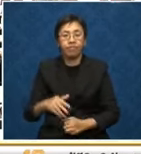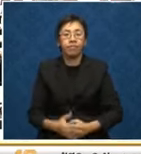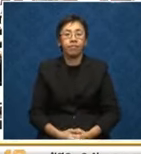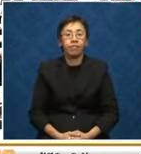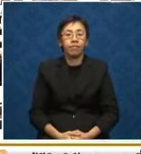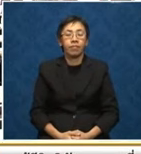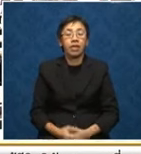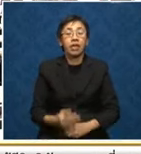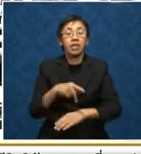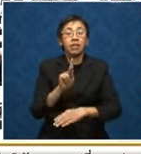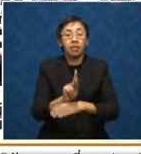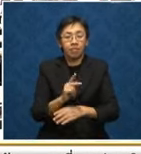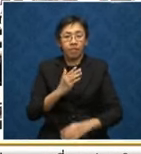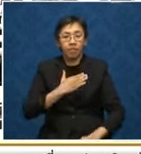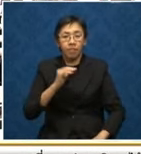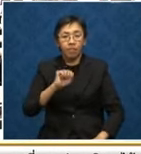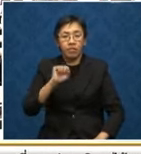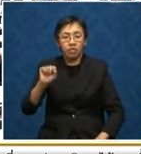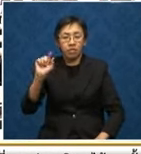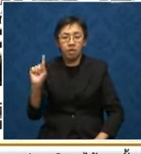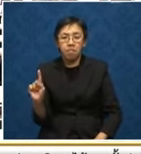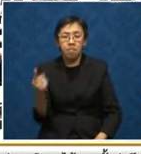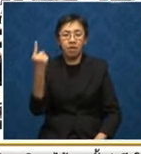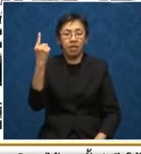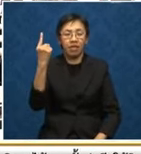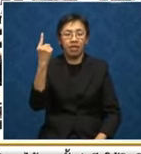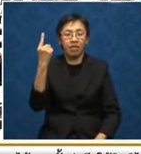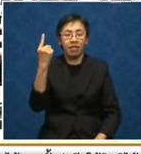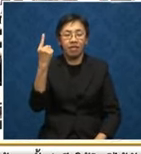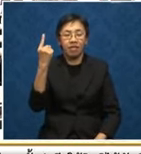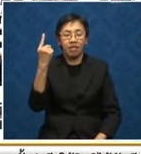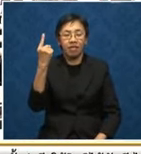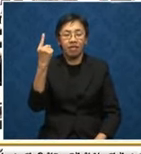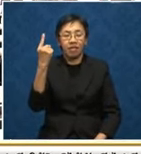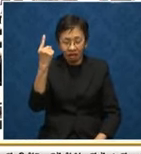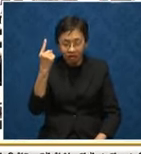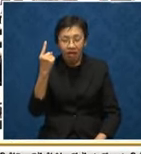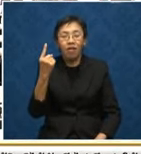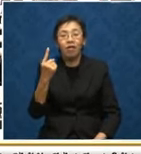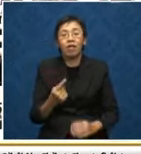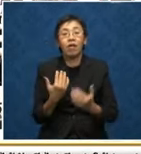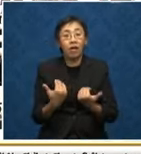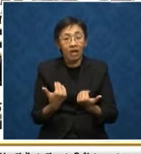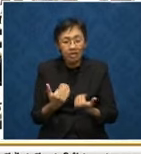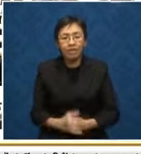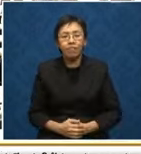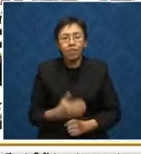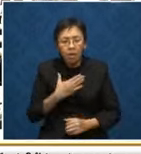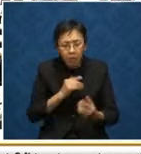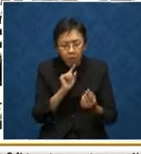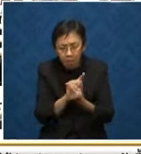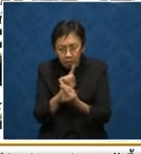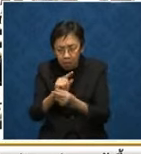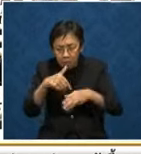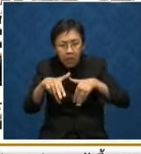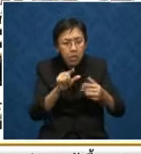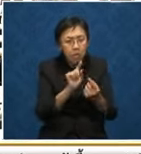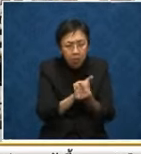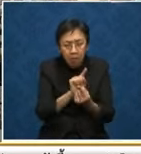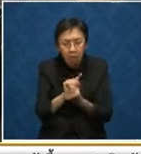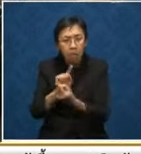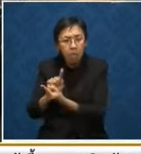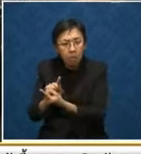านครับผมเป็นส.ส.หน้าใหม่ของสภาแห่งนี้ครับสิ่งหนึ่งที่ผมได้ไปพบปะกับพี่น้องประชาชน